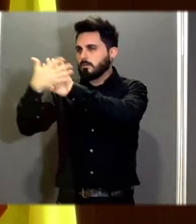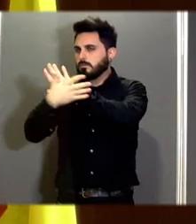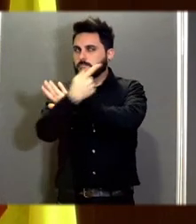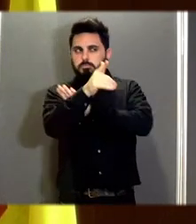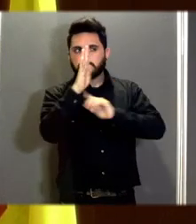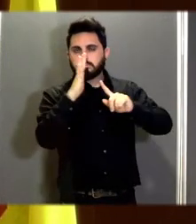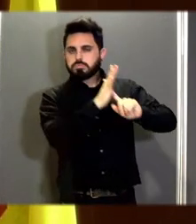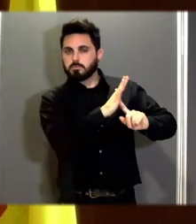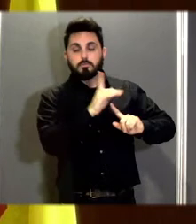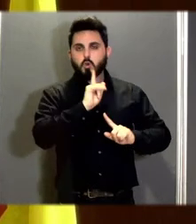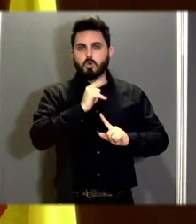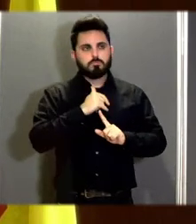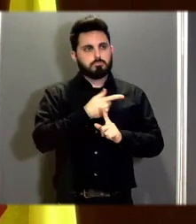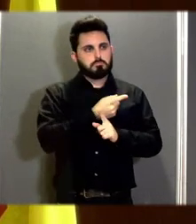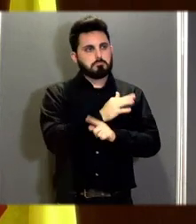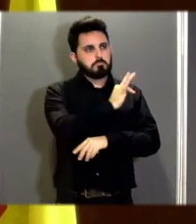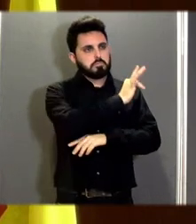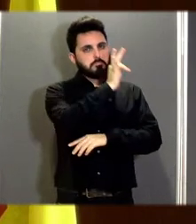molt.